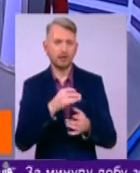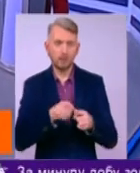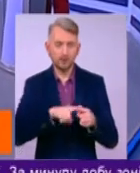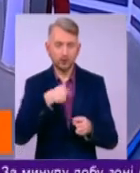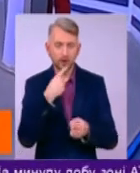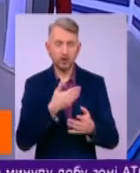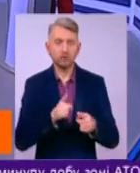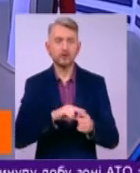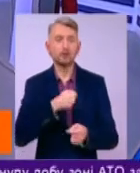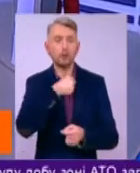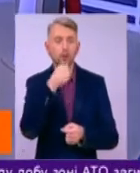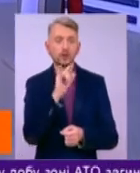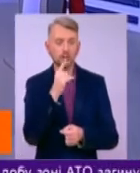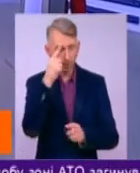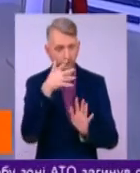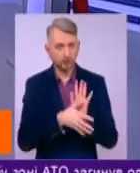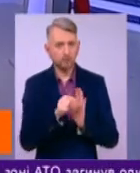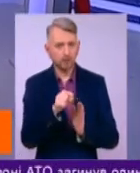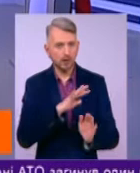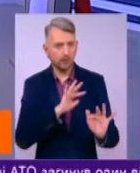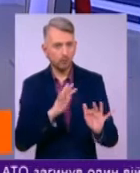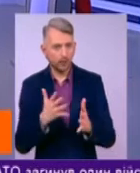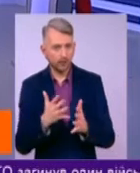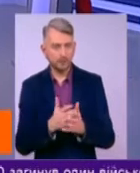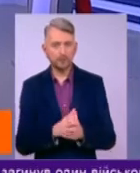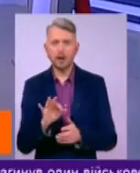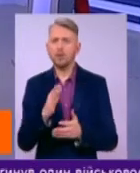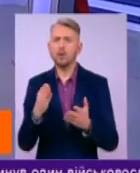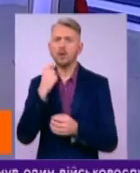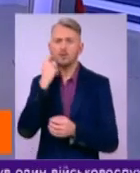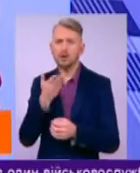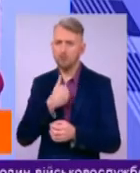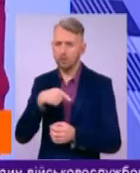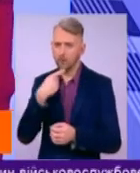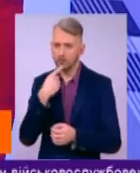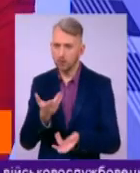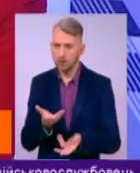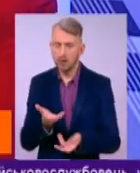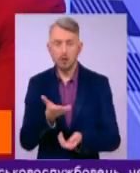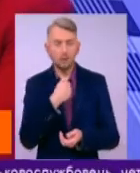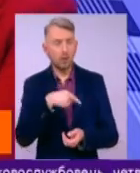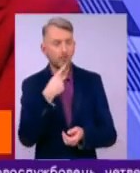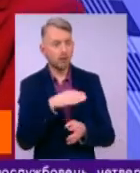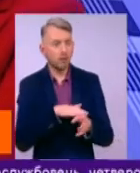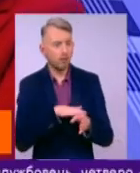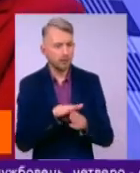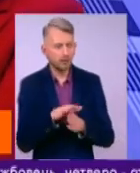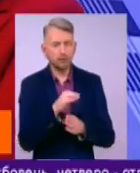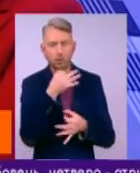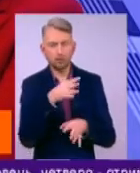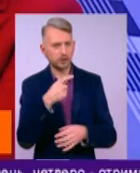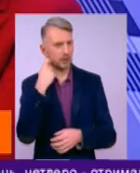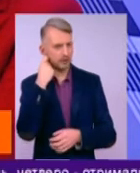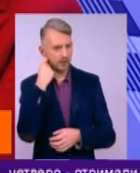доросла дитина, і вона усвідомлює, що з нею відбувається. До речі, про який вік ми говоримо? ми говоримо абсолютно про будь-який